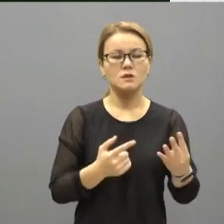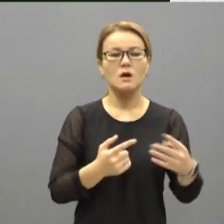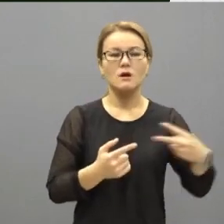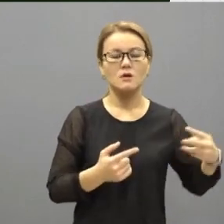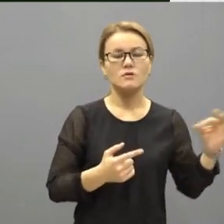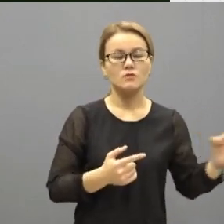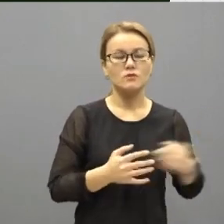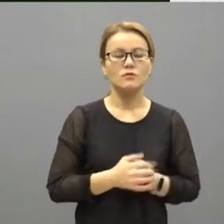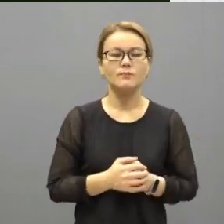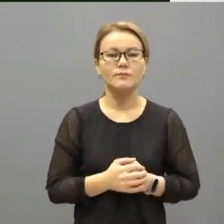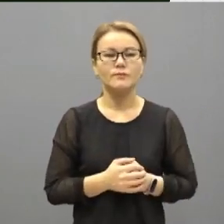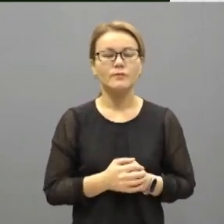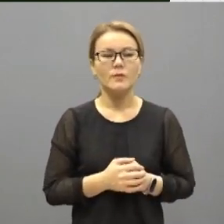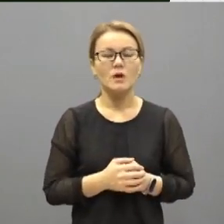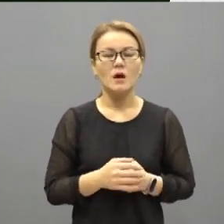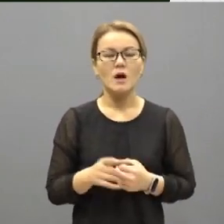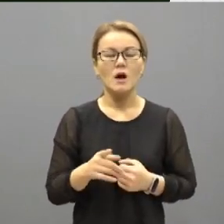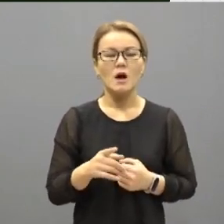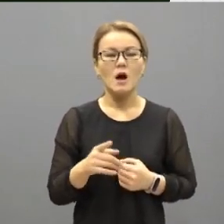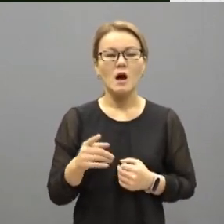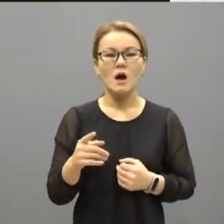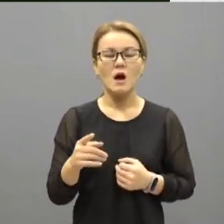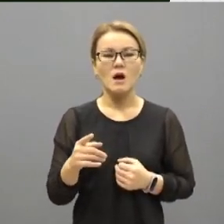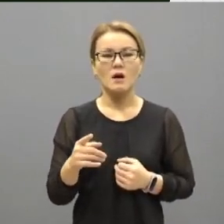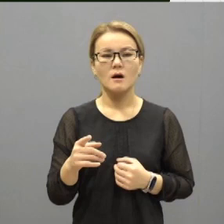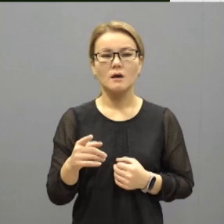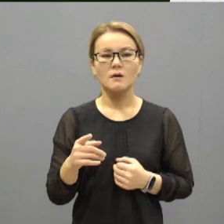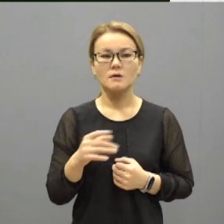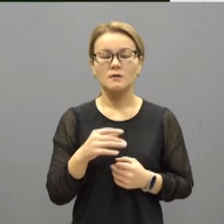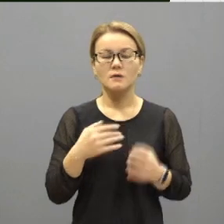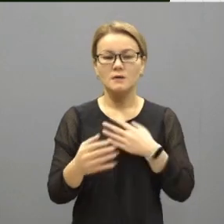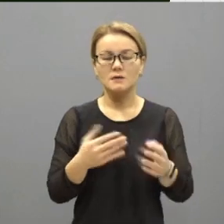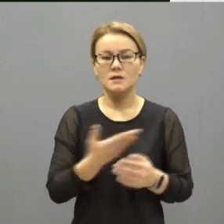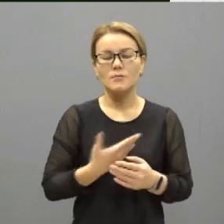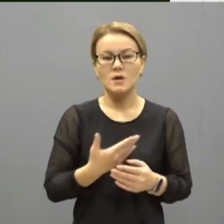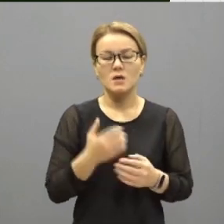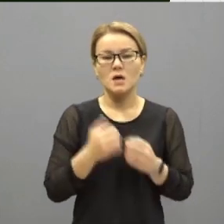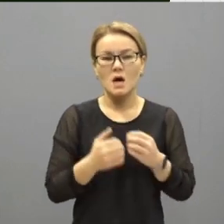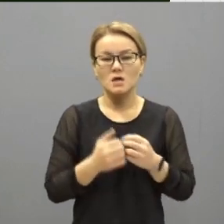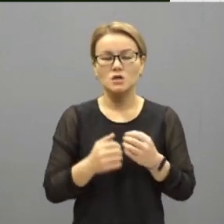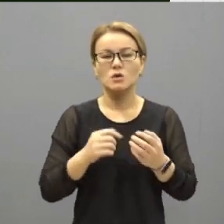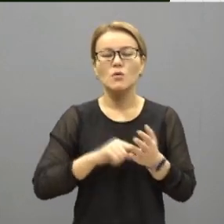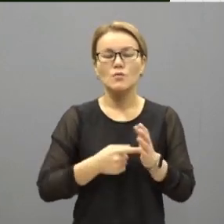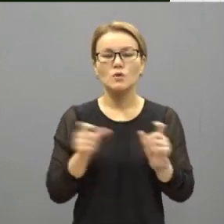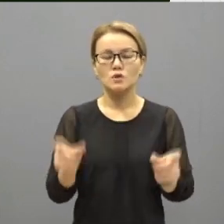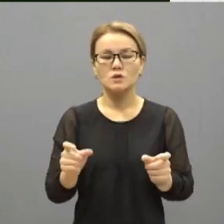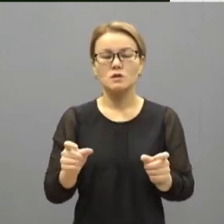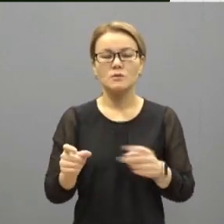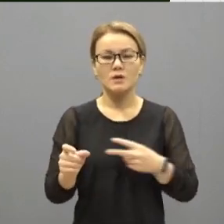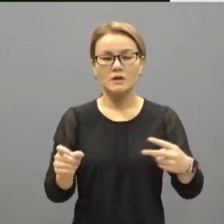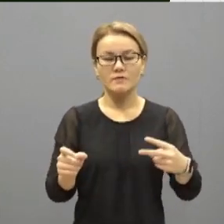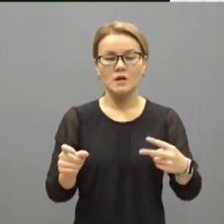0 тогда, когда хотя бы один из множителей равен 0. И если мы каждый множитель приравняем к нулю и